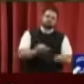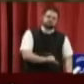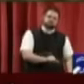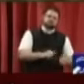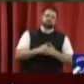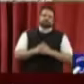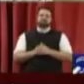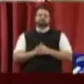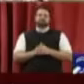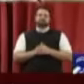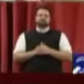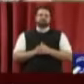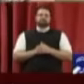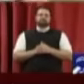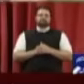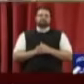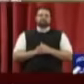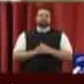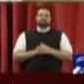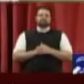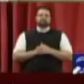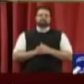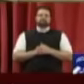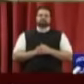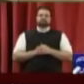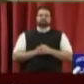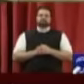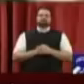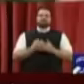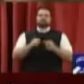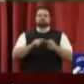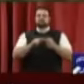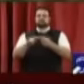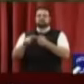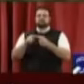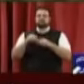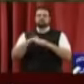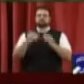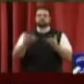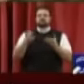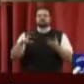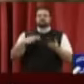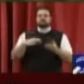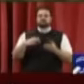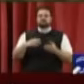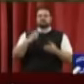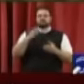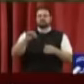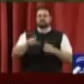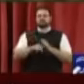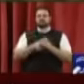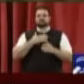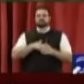În În care vei. vei, frumos. Păi, pe frumos, tot sistemul în care suntem, totul pleacă pentru că intențiile